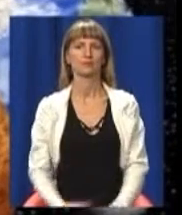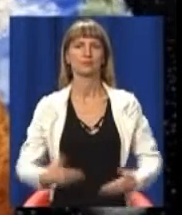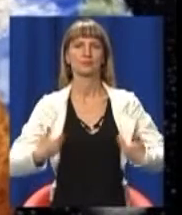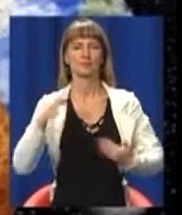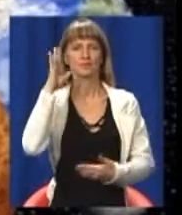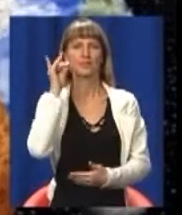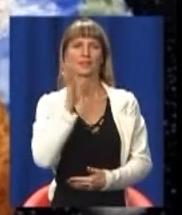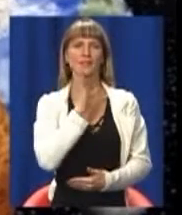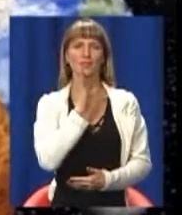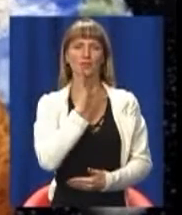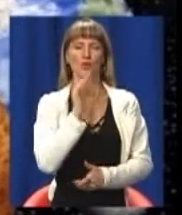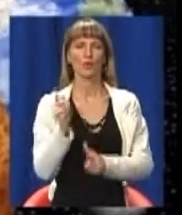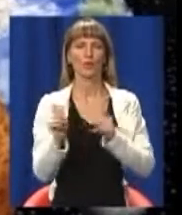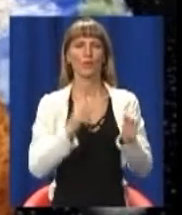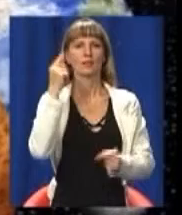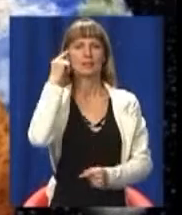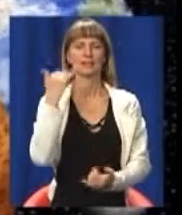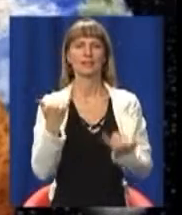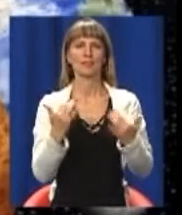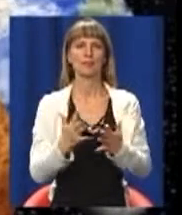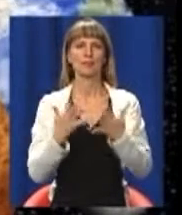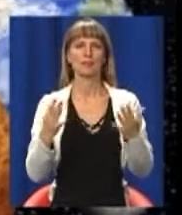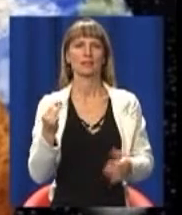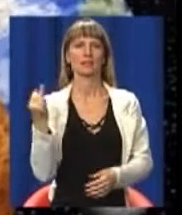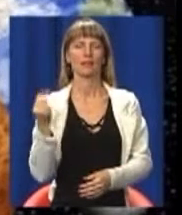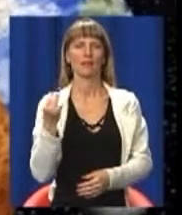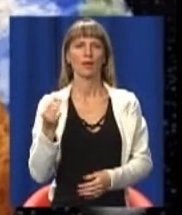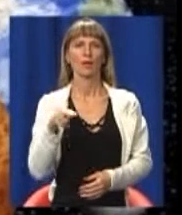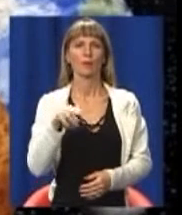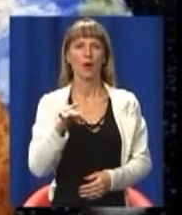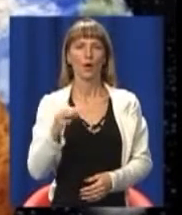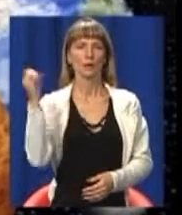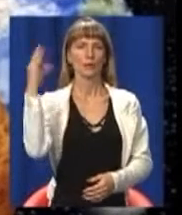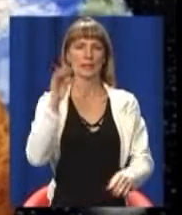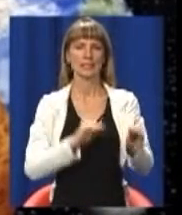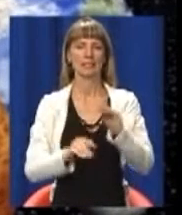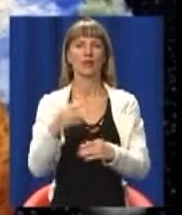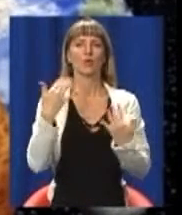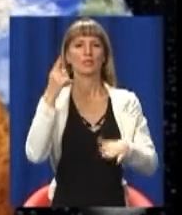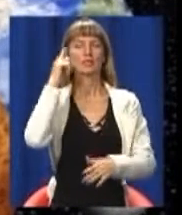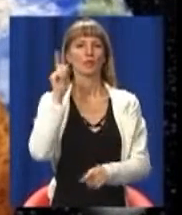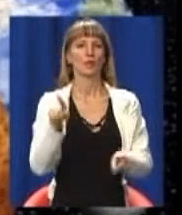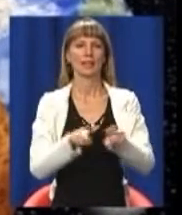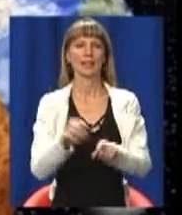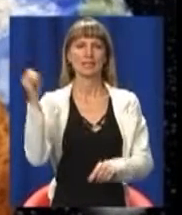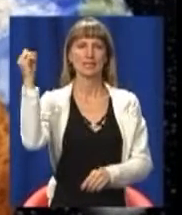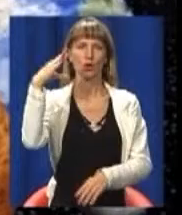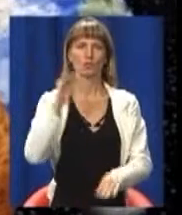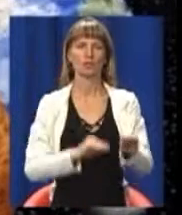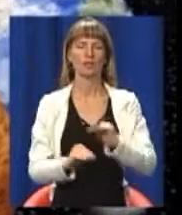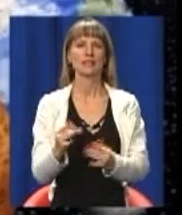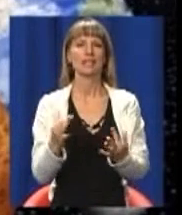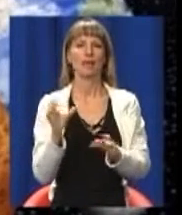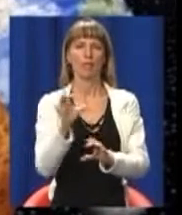Привіт, хлопчики та дівчата! Готові дізнаватися сьогодні більше цікавинок про сонячну систему? Ви вже знаєте, що таке сонячна система та